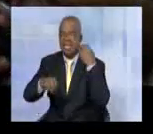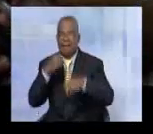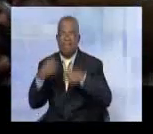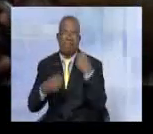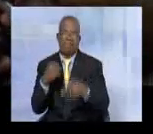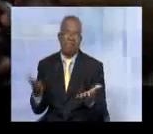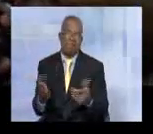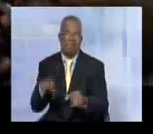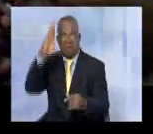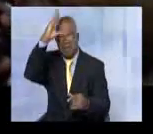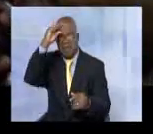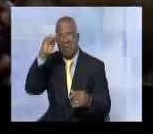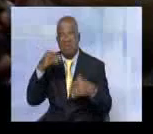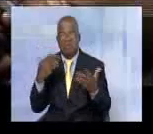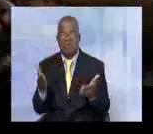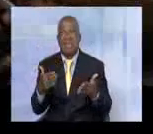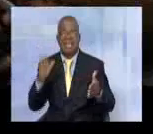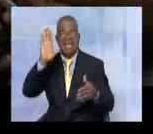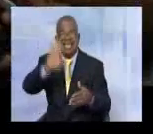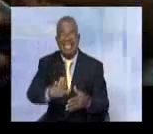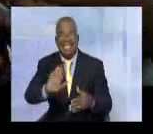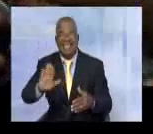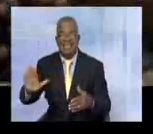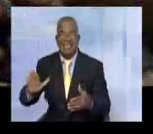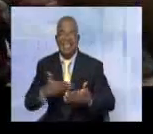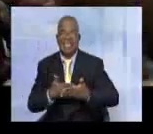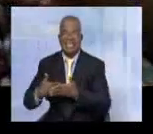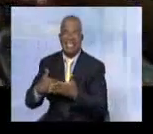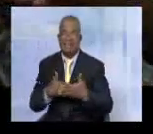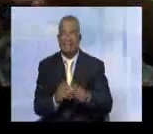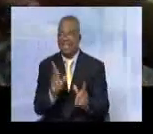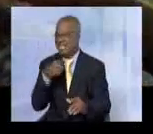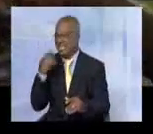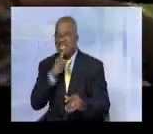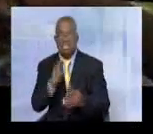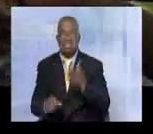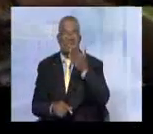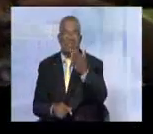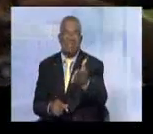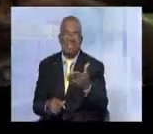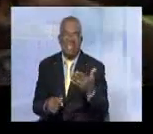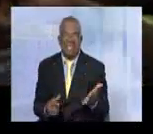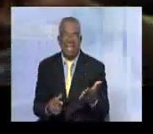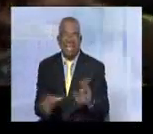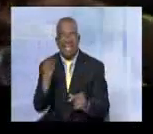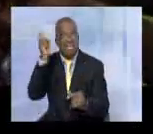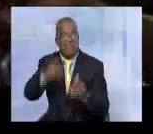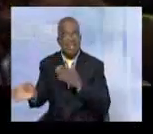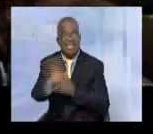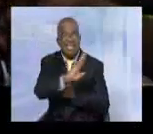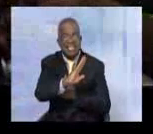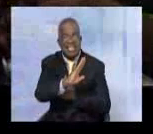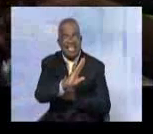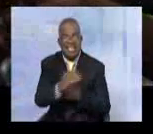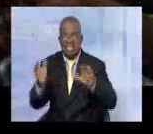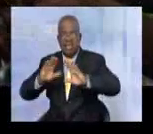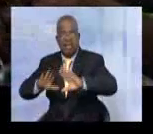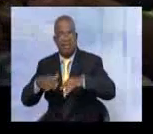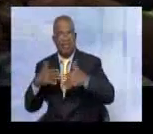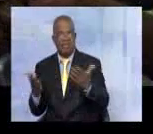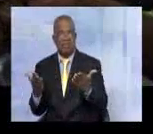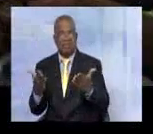sont des contraintes liées aux droits des enfants, aux droits des uns et des autres. Et pour adresser une telle question, nous avons besoin d'abord de